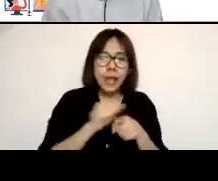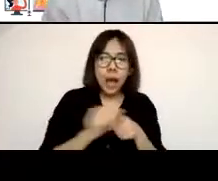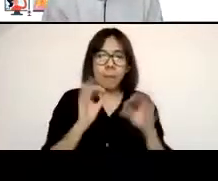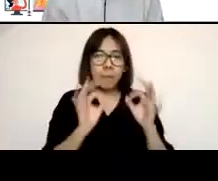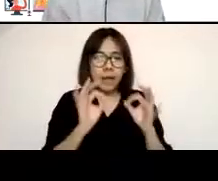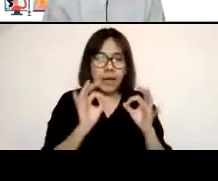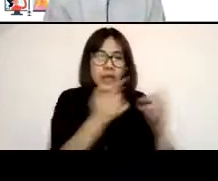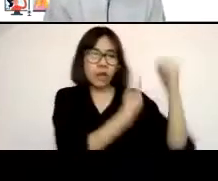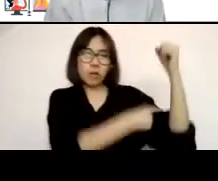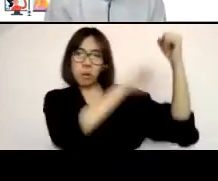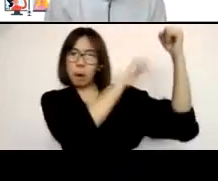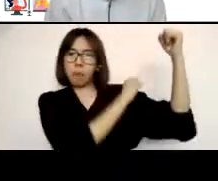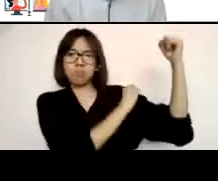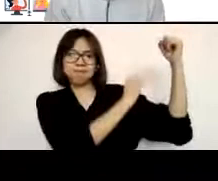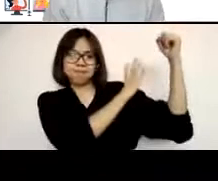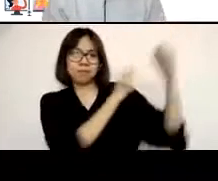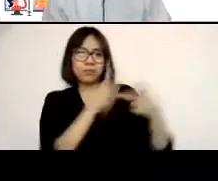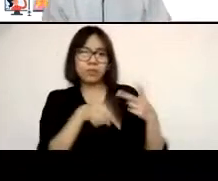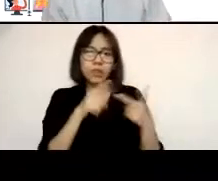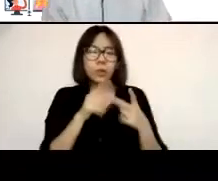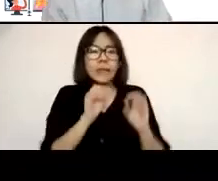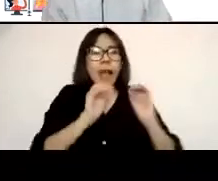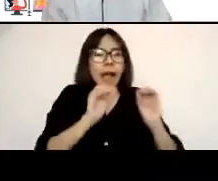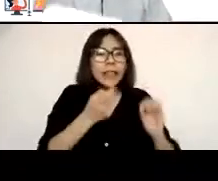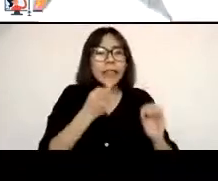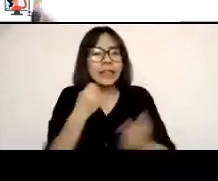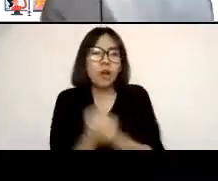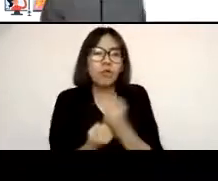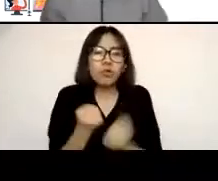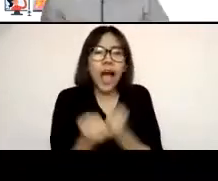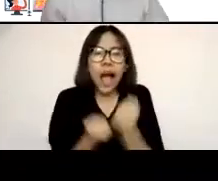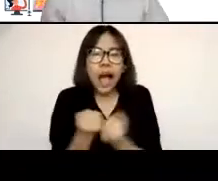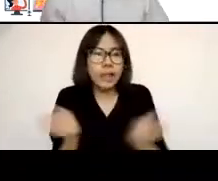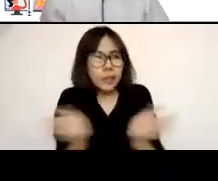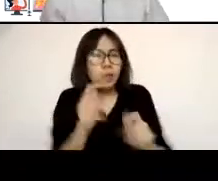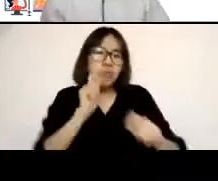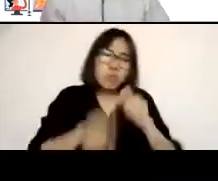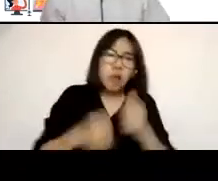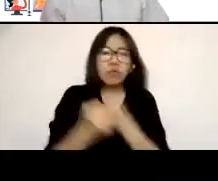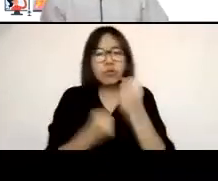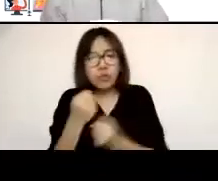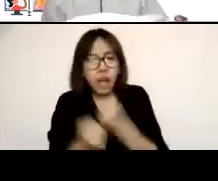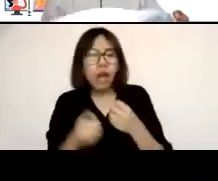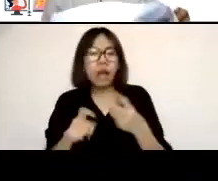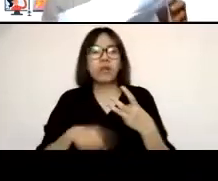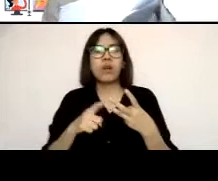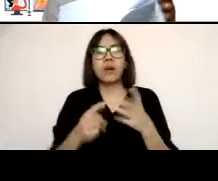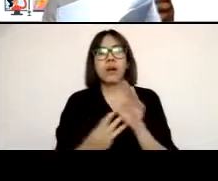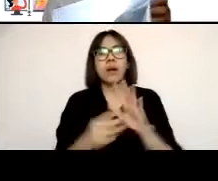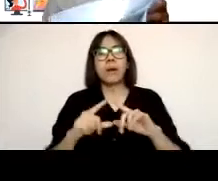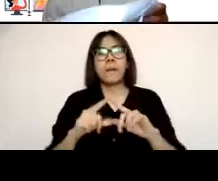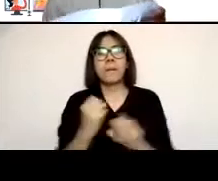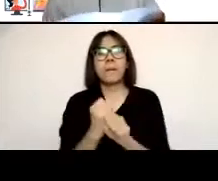bimbingan karir, mentoring kewirausahaan, pendidikan dan mentoring literasi keuangan, magang ataupun praktik